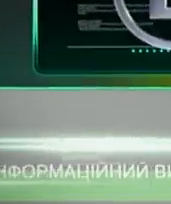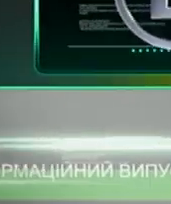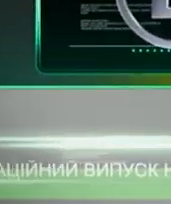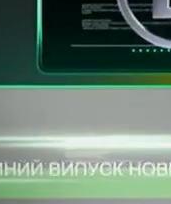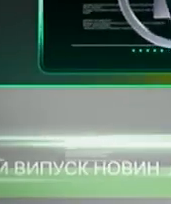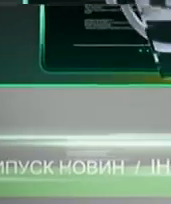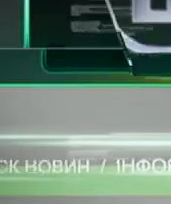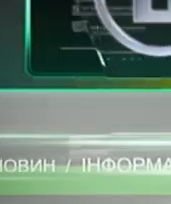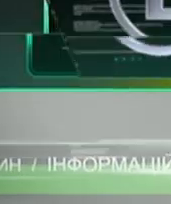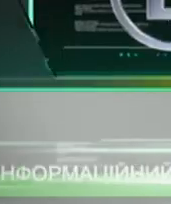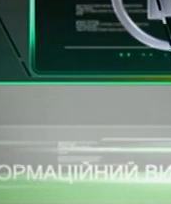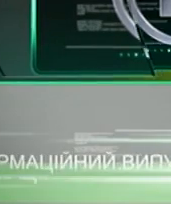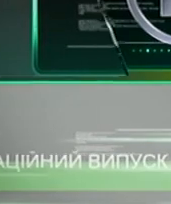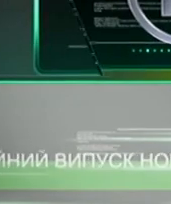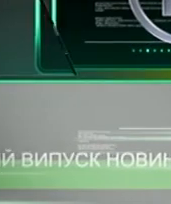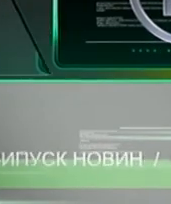Дякую.